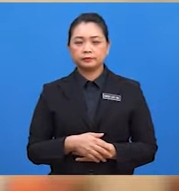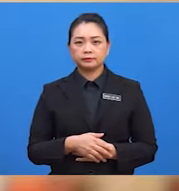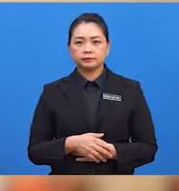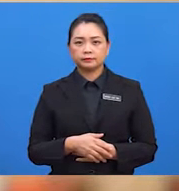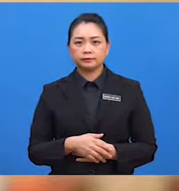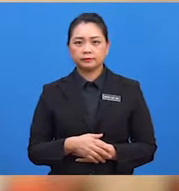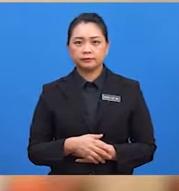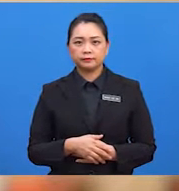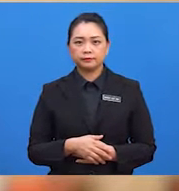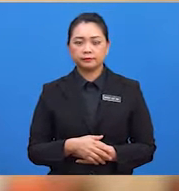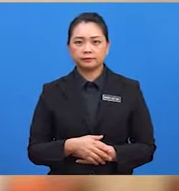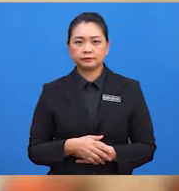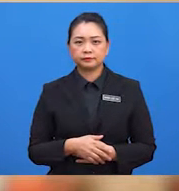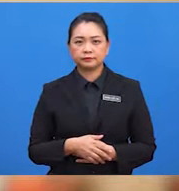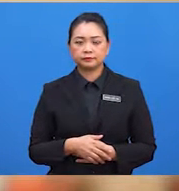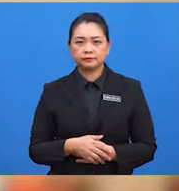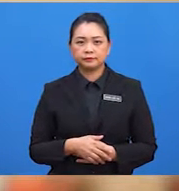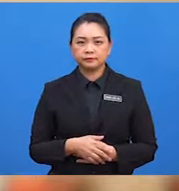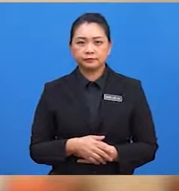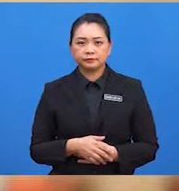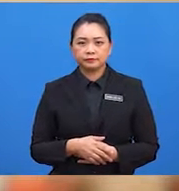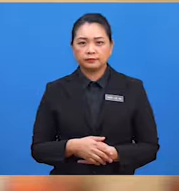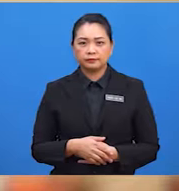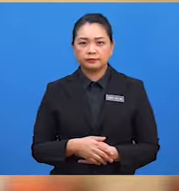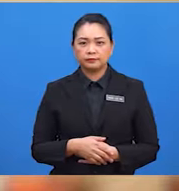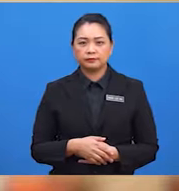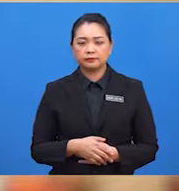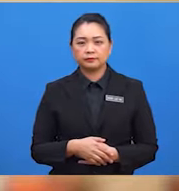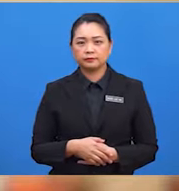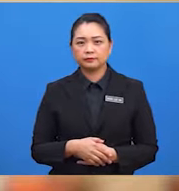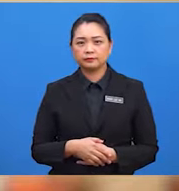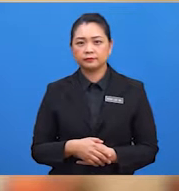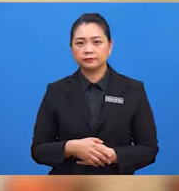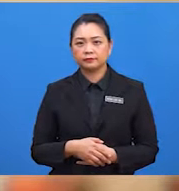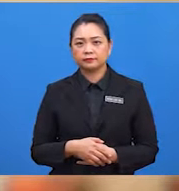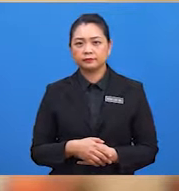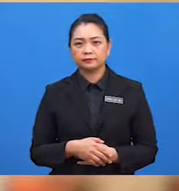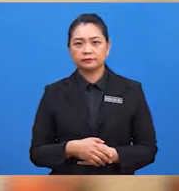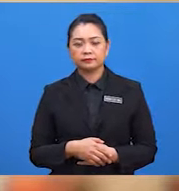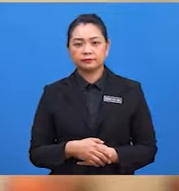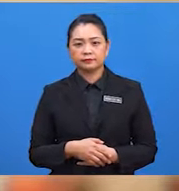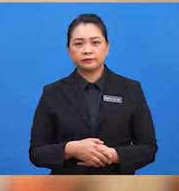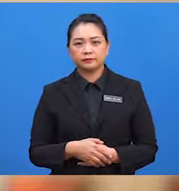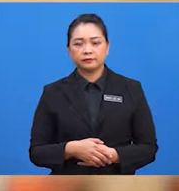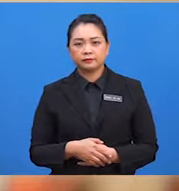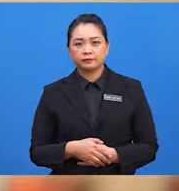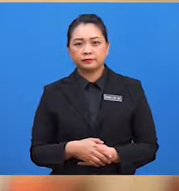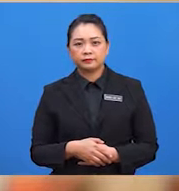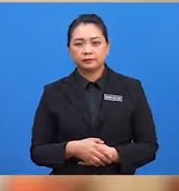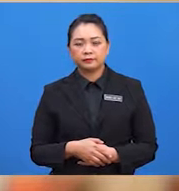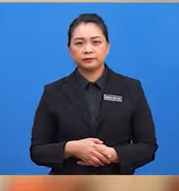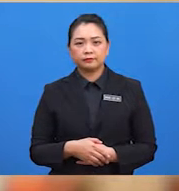Purba, Kerajaan Pertengahan dan Kerajaan Baru. B. Kerajaan Lama, Kerajaan Pertengahan dan Kerajaan